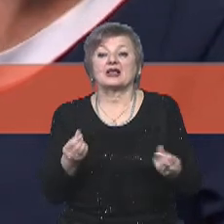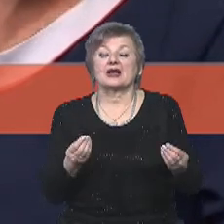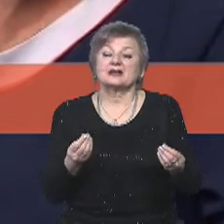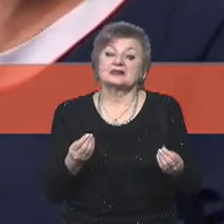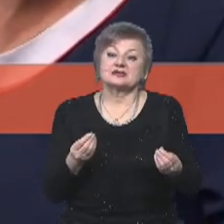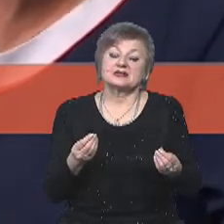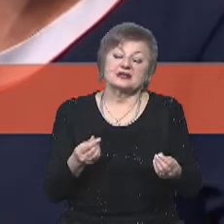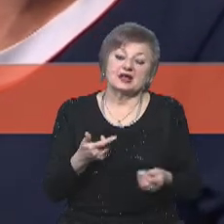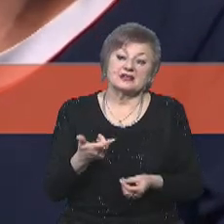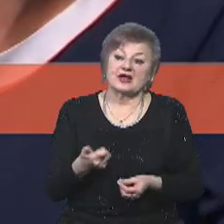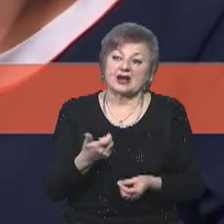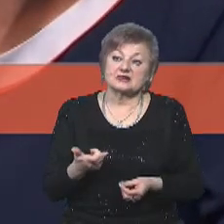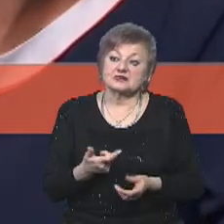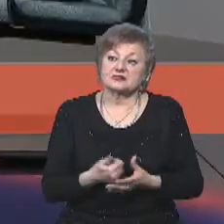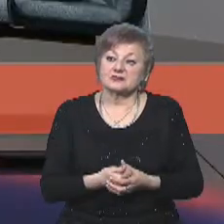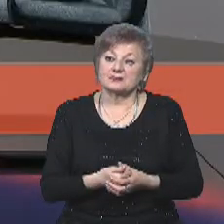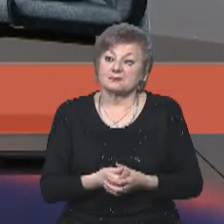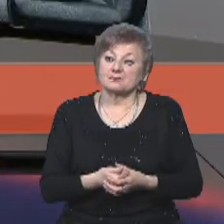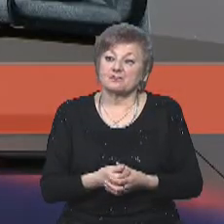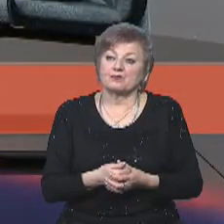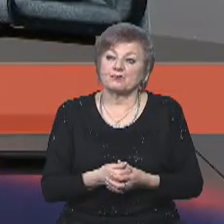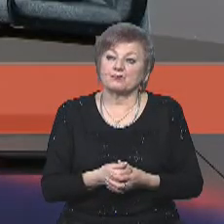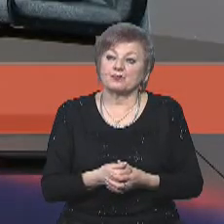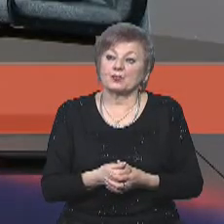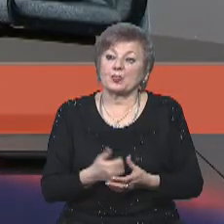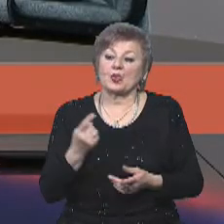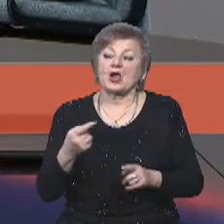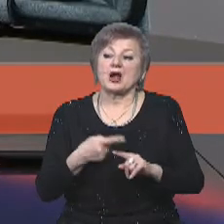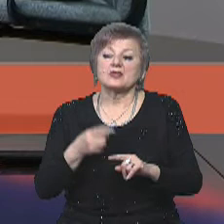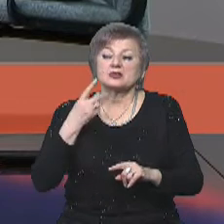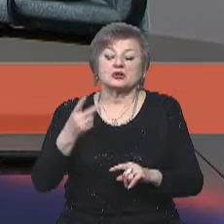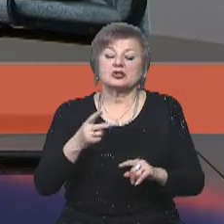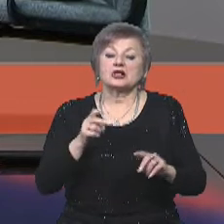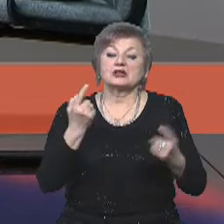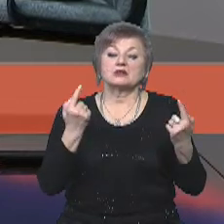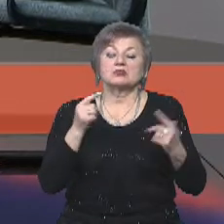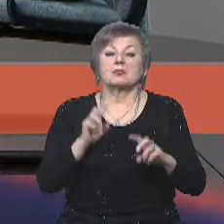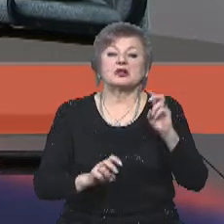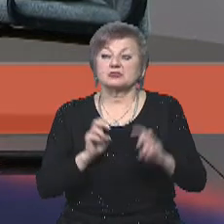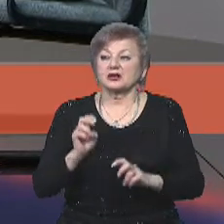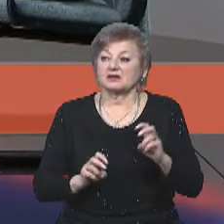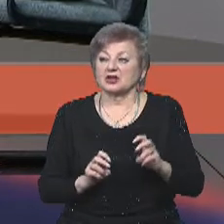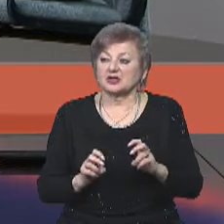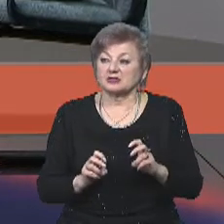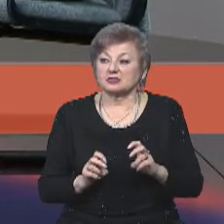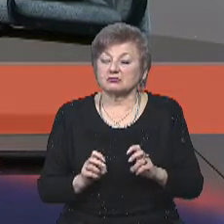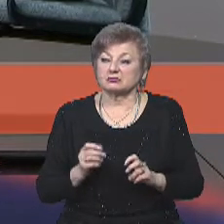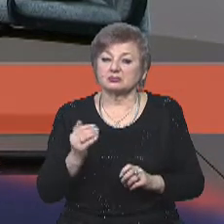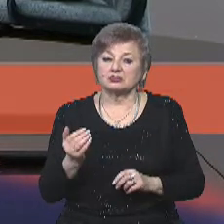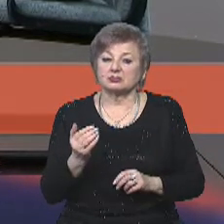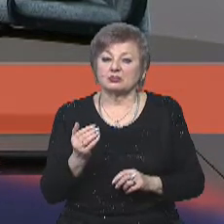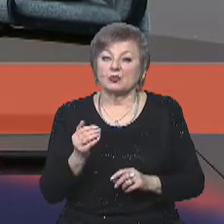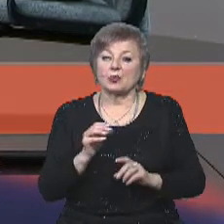ціну на опалення. Наскільки вони... населення. Це для промпідприємств поки ні, ну, що. Це я ж про промислові підприємства вже пан